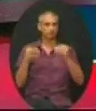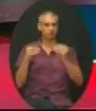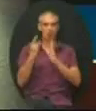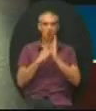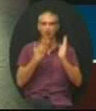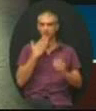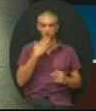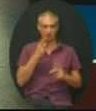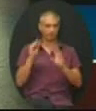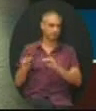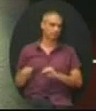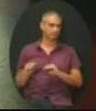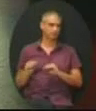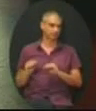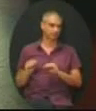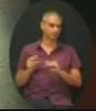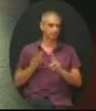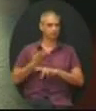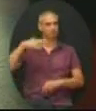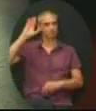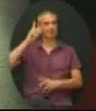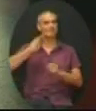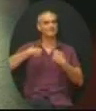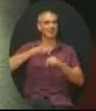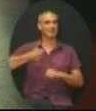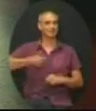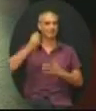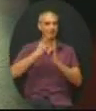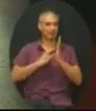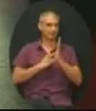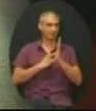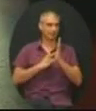חוק ירושלים, והוא עבר היום פה אחד בוועדת שרים לענייני חקיקה.